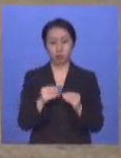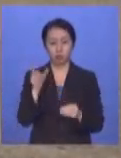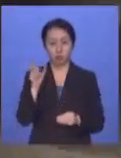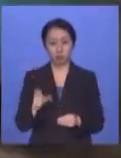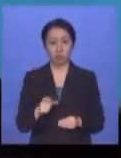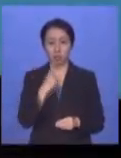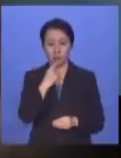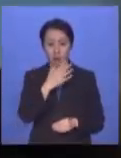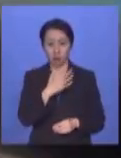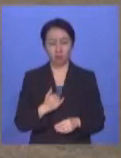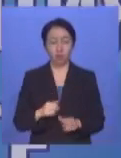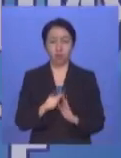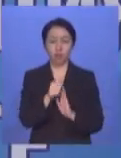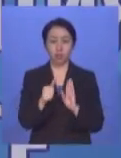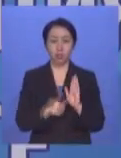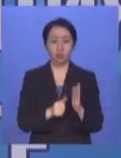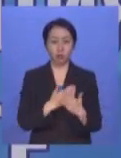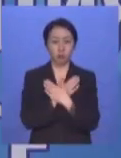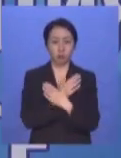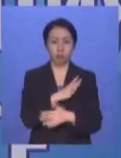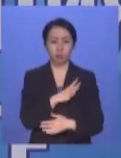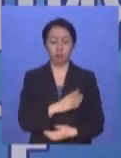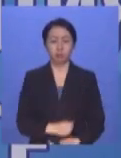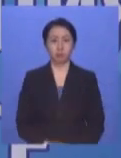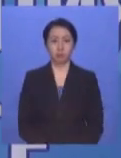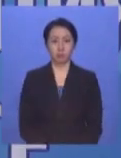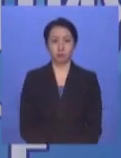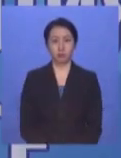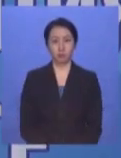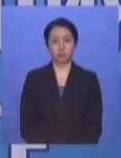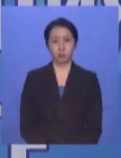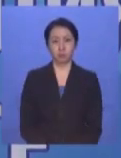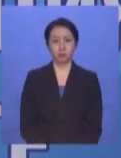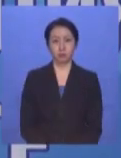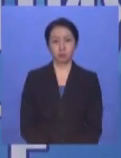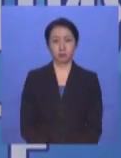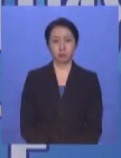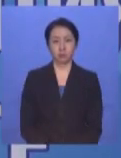человек получили ранения и 16 погибли. Алихан Жаксыбаев, Анатолий Белонок, служба новостей.